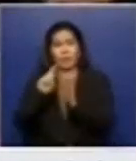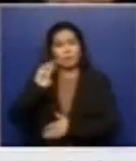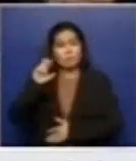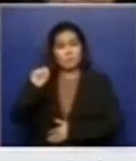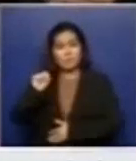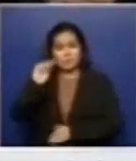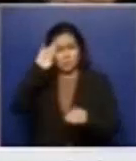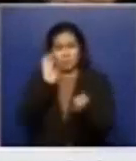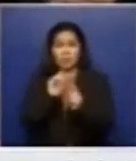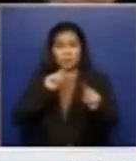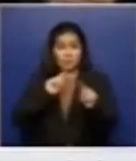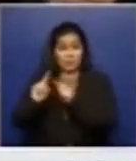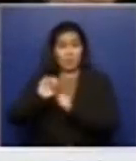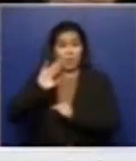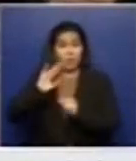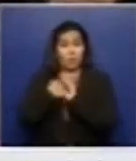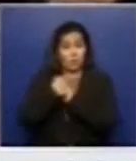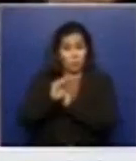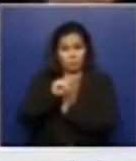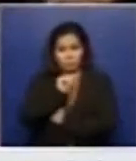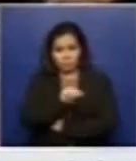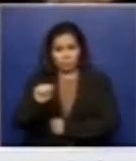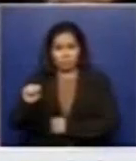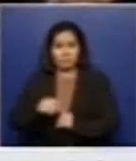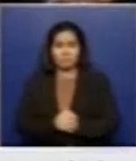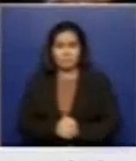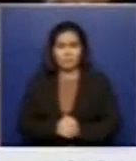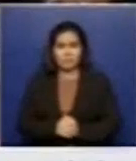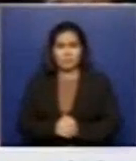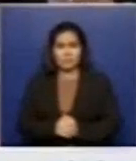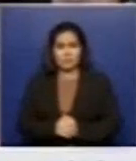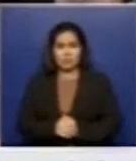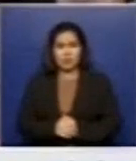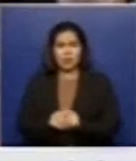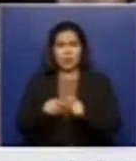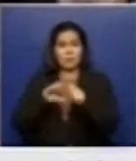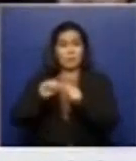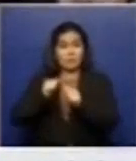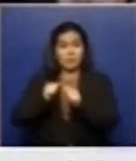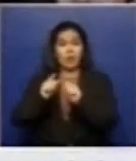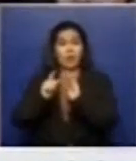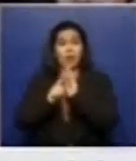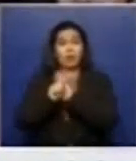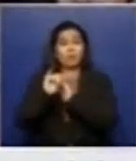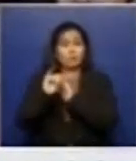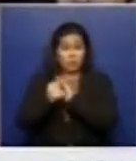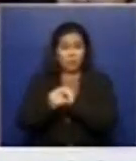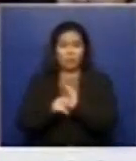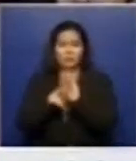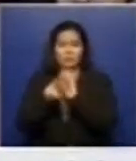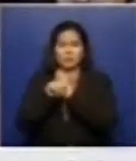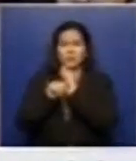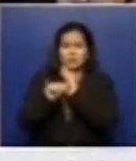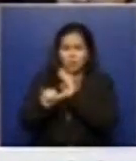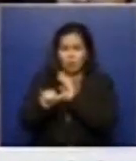ระวงสพ.เหล่าเสือโก่งนี่ของจังหวัดอุบลสพ.เมืองอำนาจเจริญสพ.เมืองยโสธรเนี่ยจับร